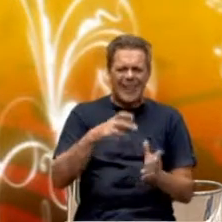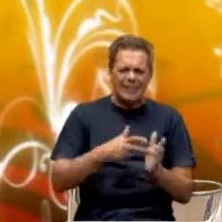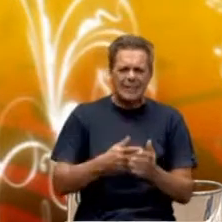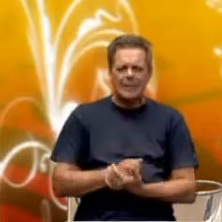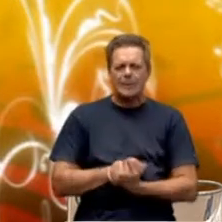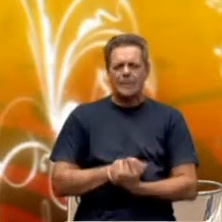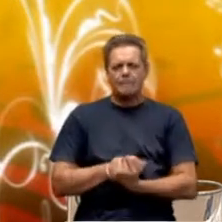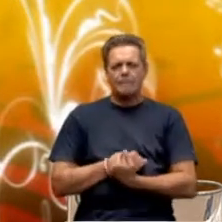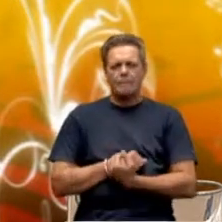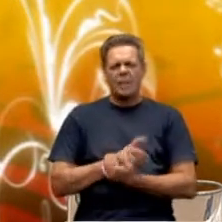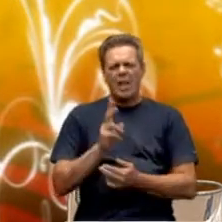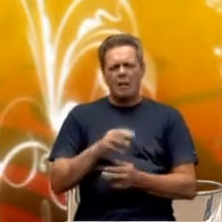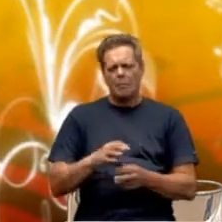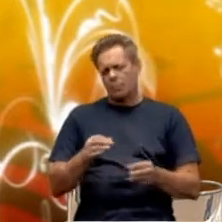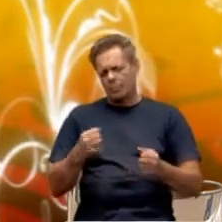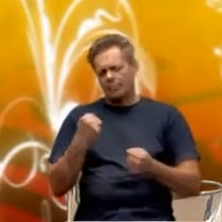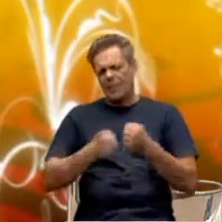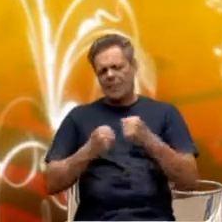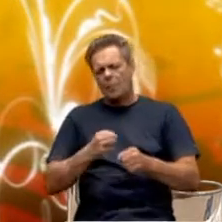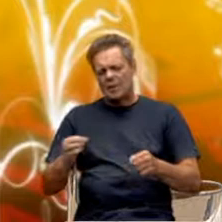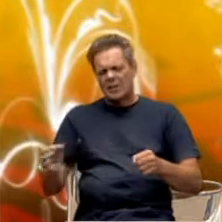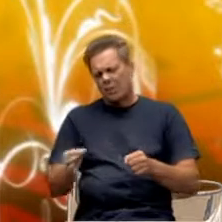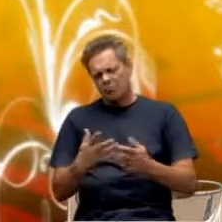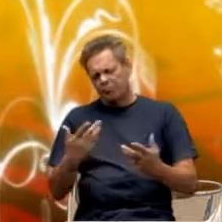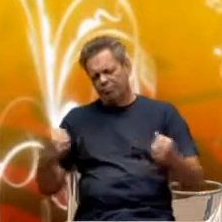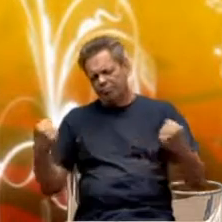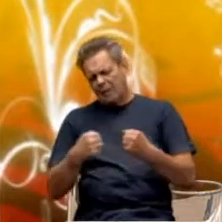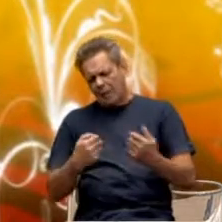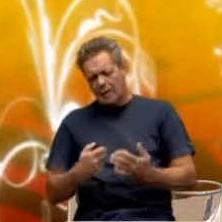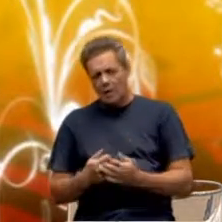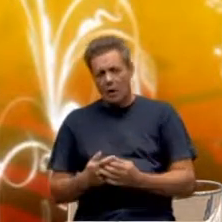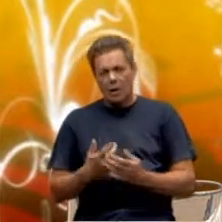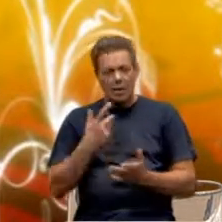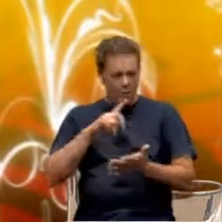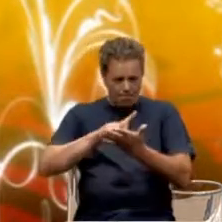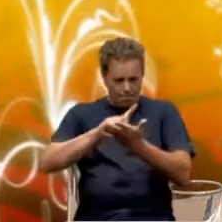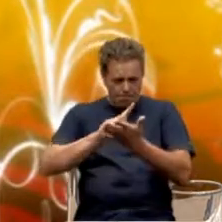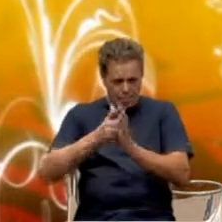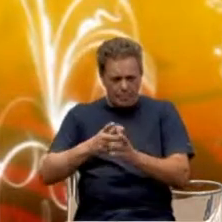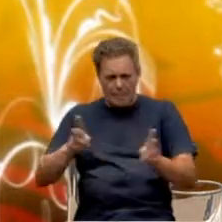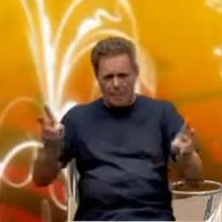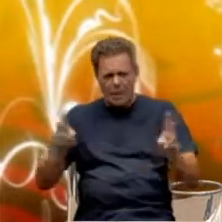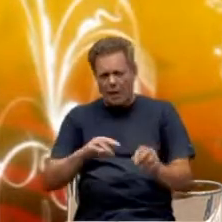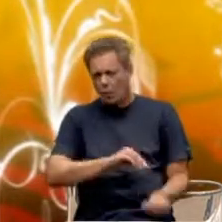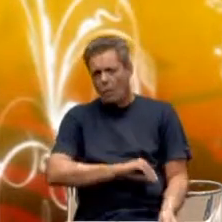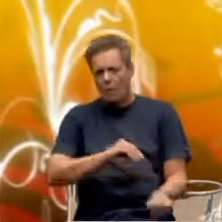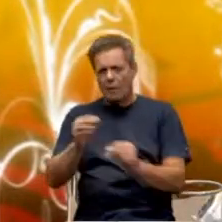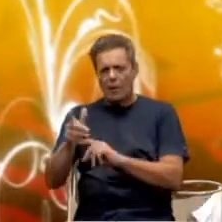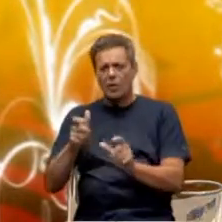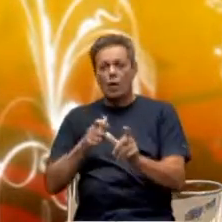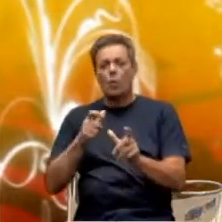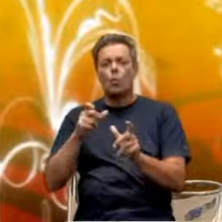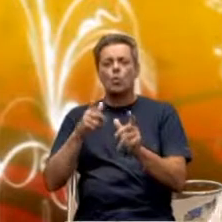jako imao saobraćajnu nesreću, noga prelom i vanjski, i bio je u roku najkraće mogućem prebačen na bolnicu Sušak.